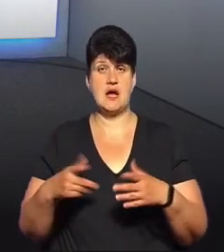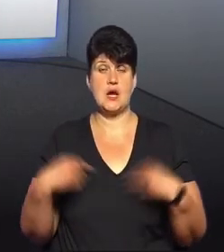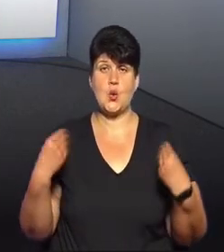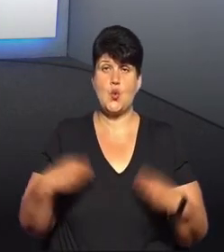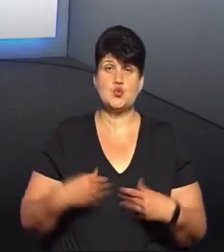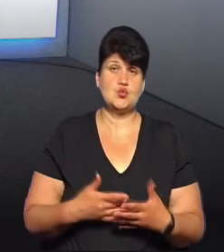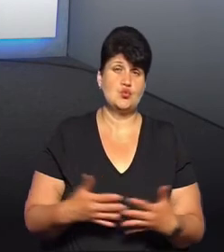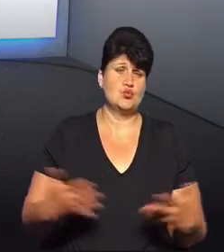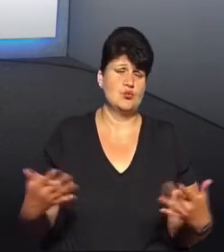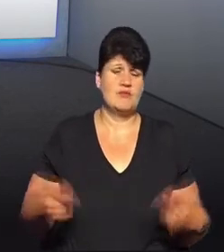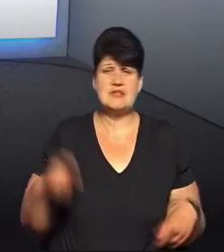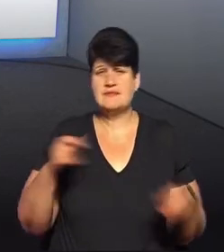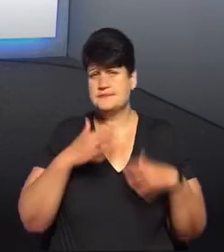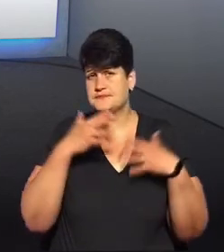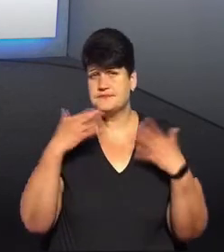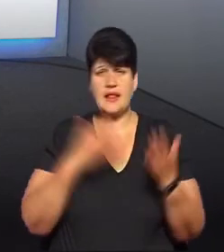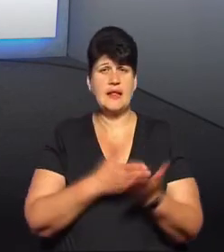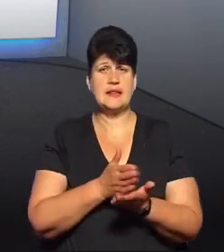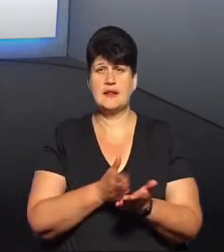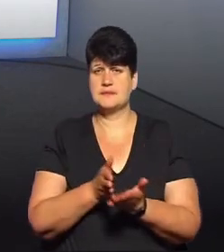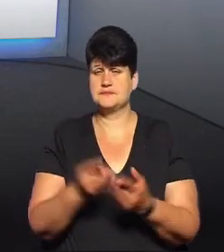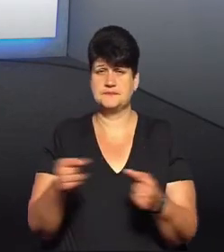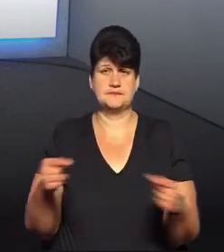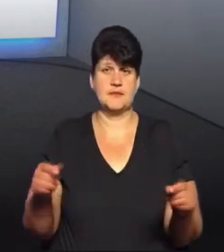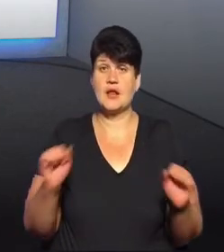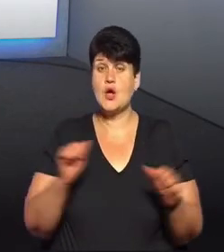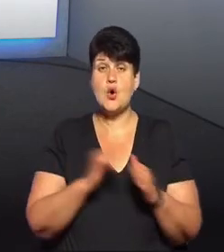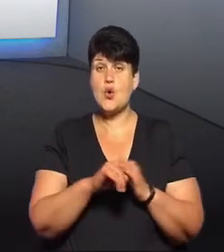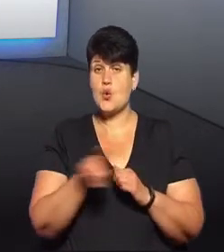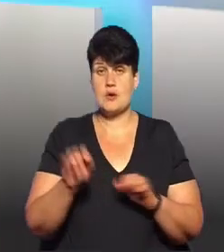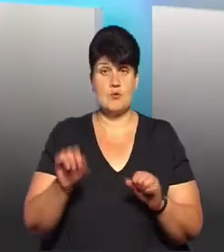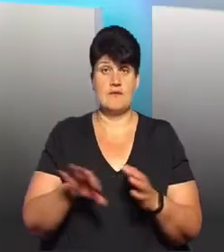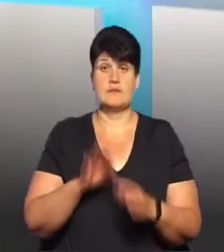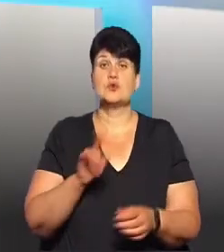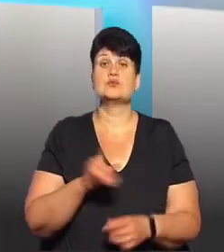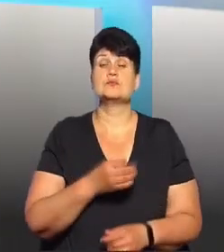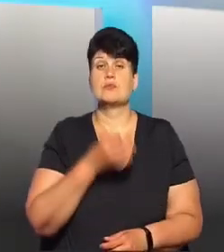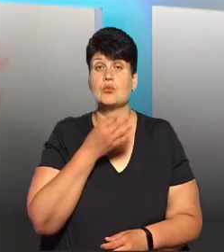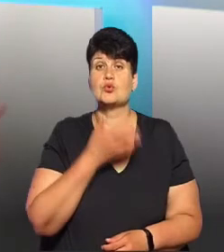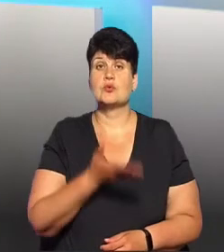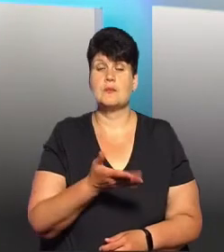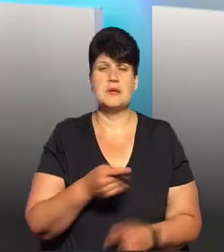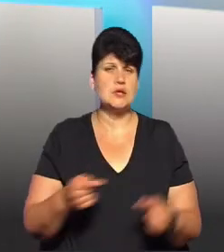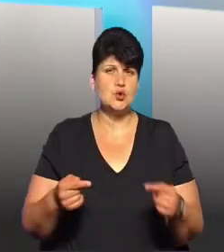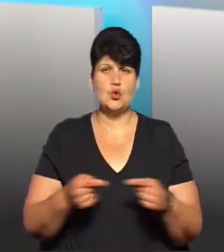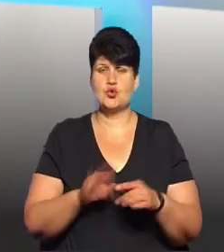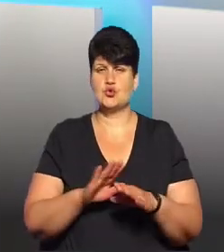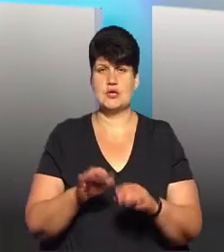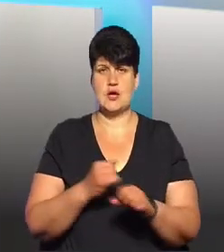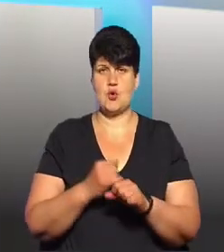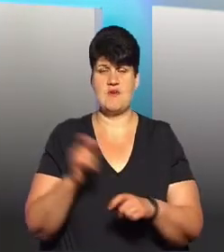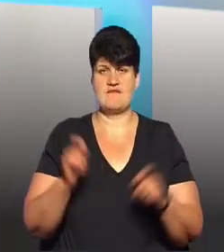цих фестивалів і напрямків фестивалів. Кожен собі може сам обрати, що йому подобається. Ми точно не робимо там фестиваль, я не знаю,